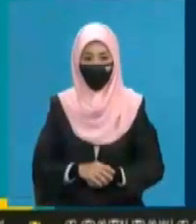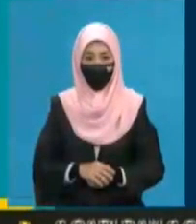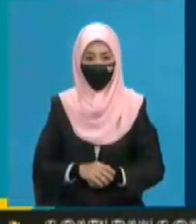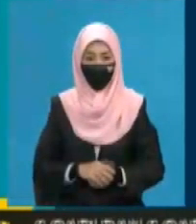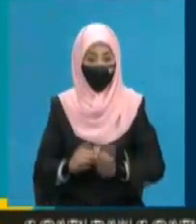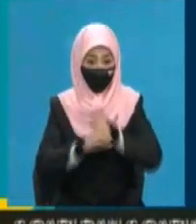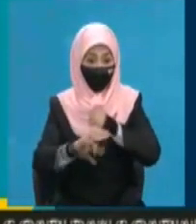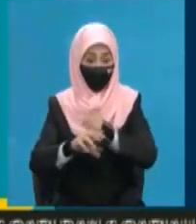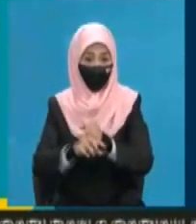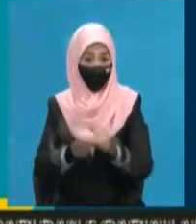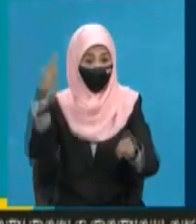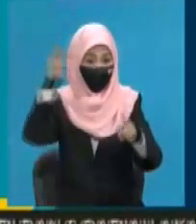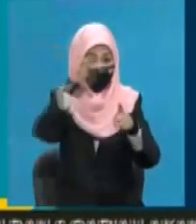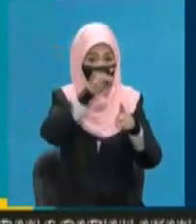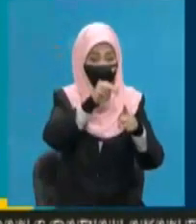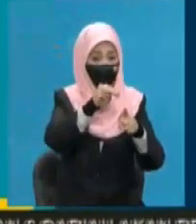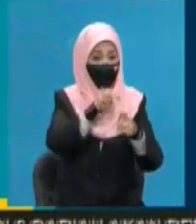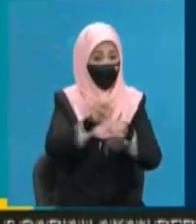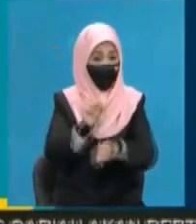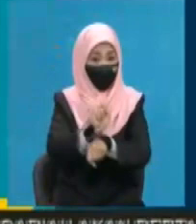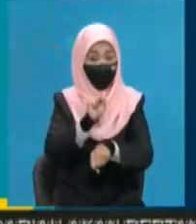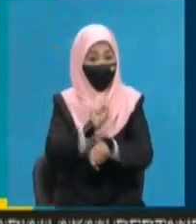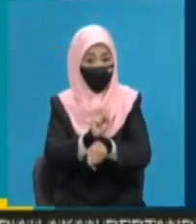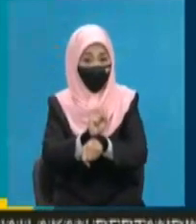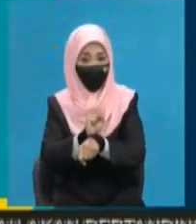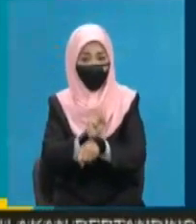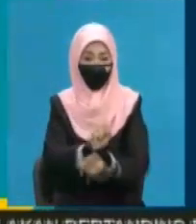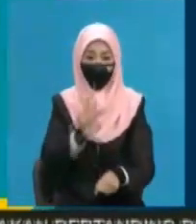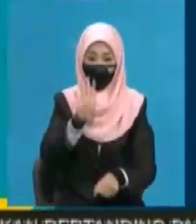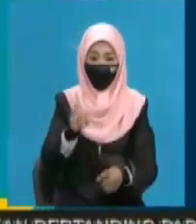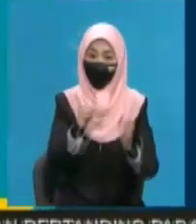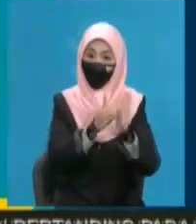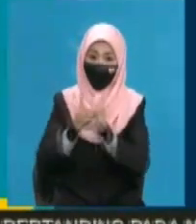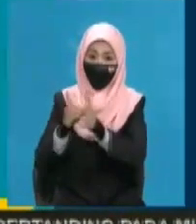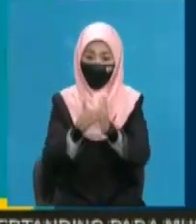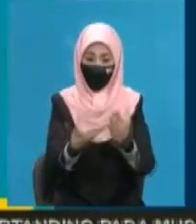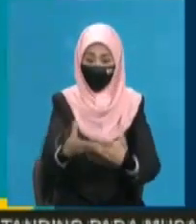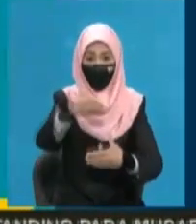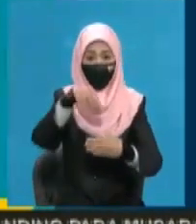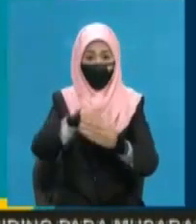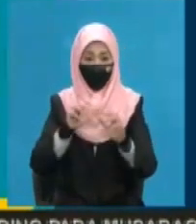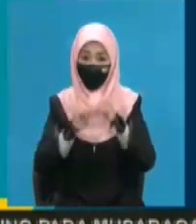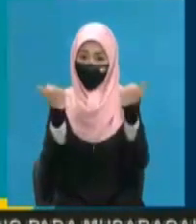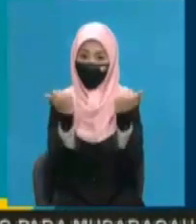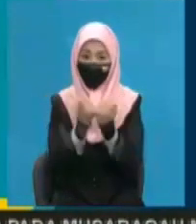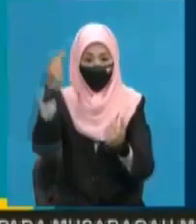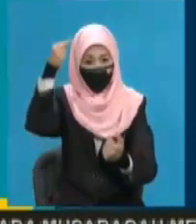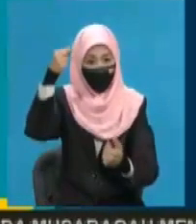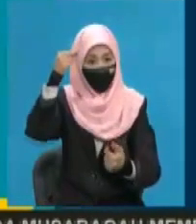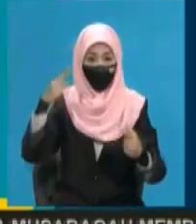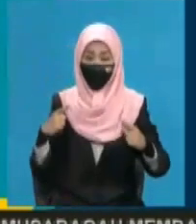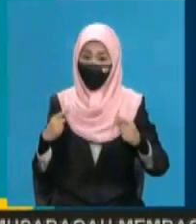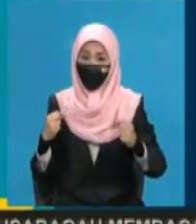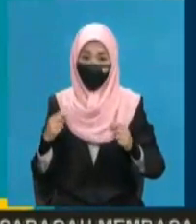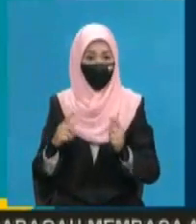Hai Champion bermaslahat bagi mengabadikan Marathon kerja seekor lele di ke-44 daerah dengan pelibatan daripada agency kerajaan swasta